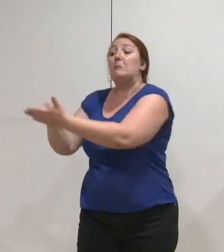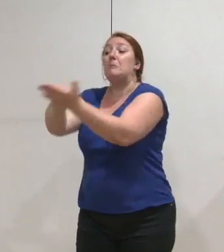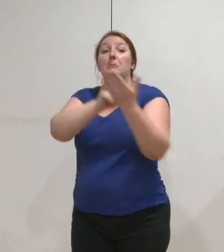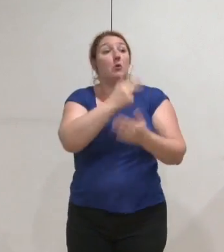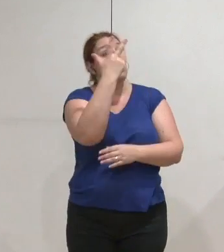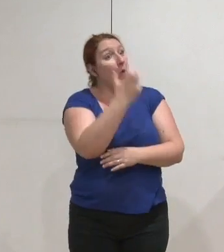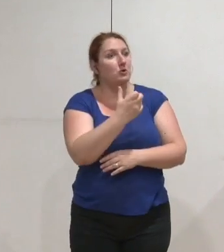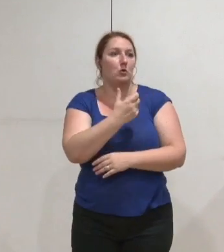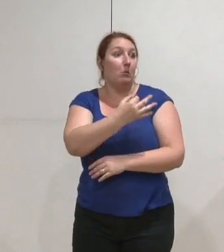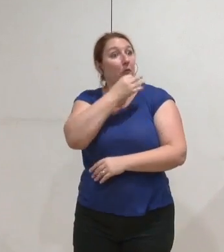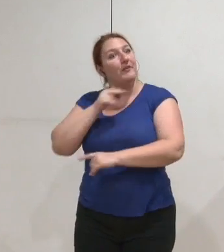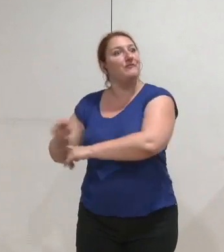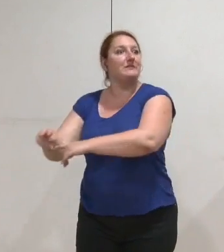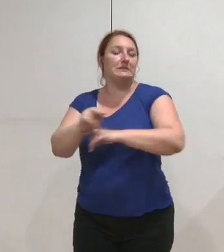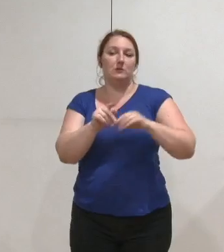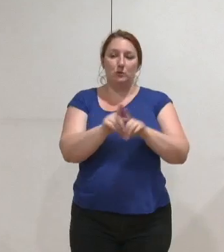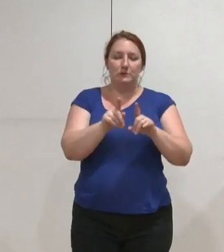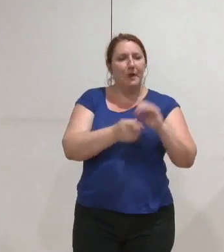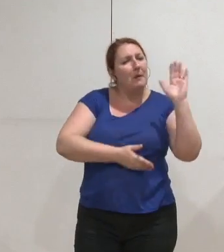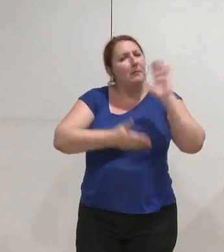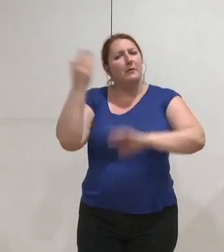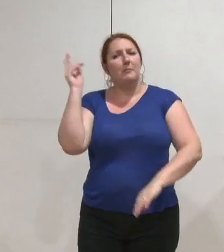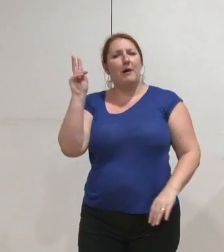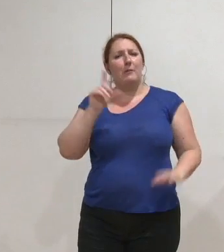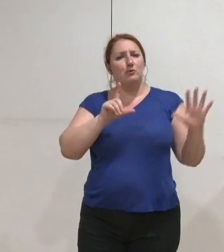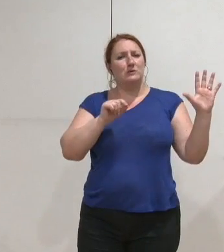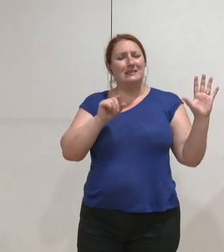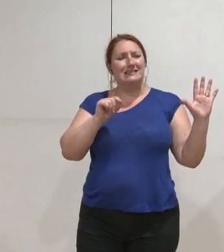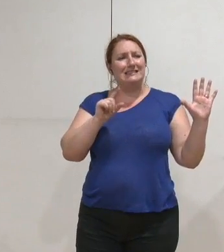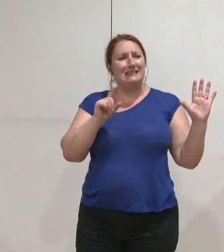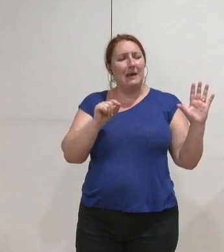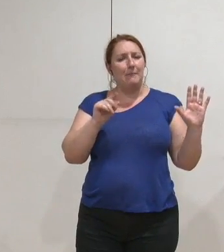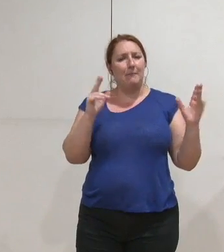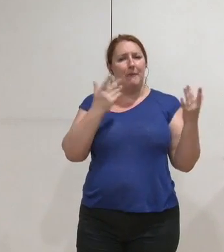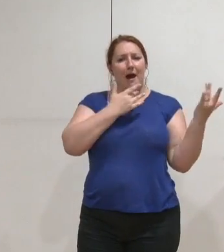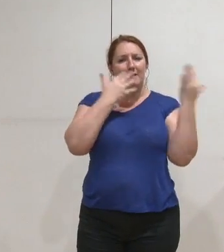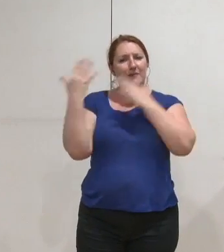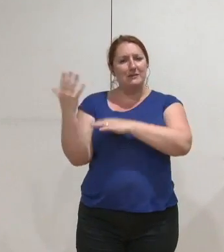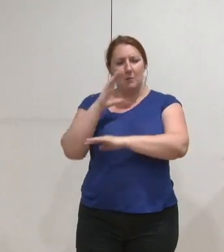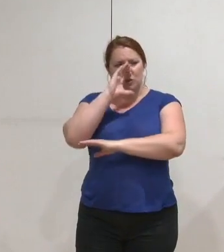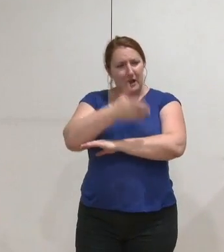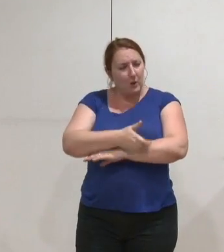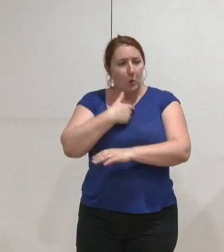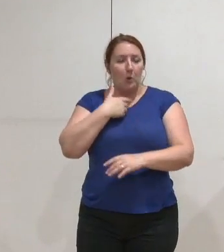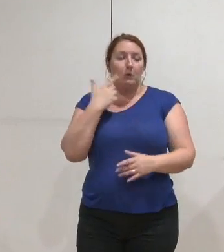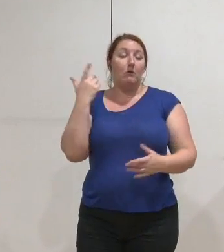dites que vous allez à Paris pour le 70e anniversire de la pelle historique du général de Gaulle au mont valalérien je vous demande pardon une fois encore mais je suis né à